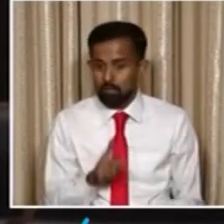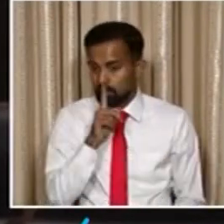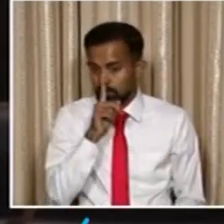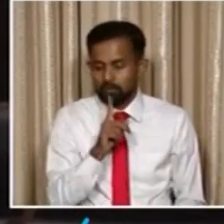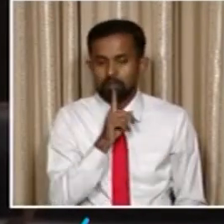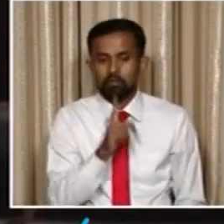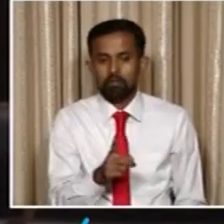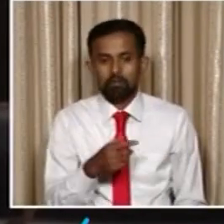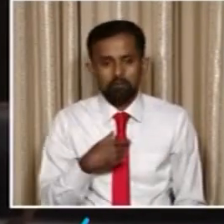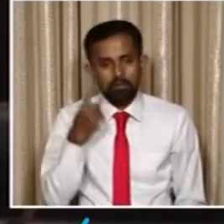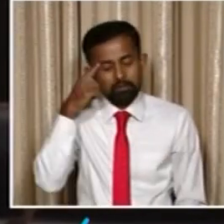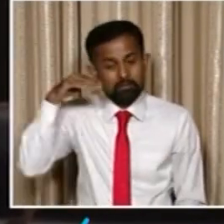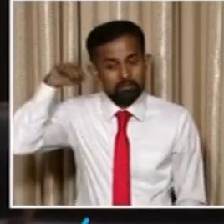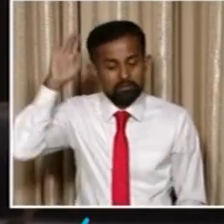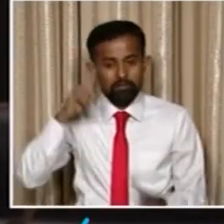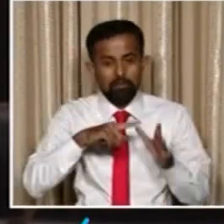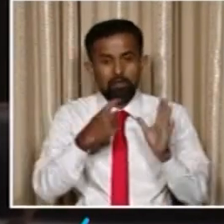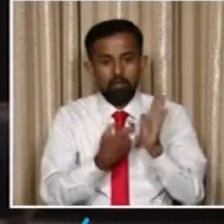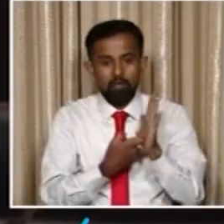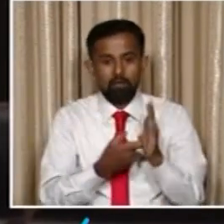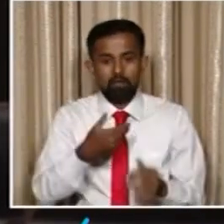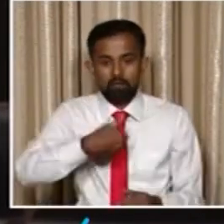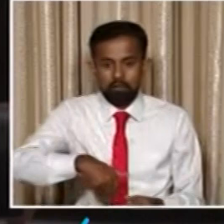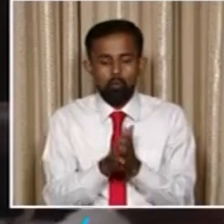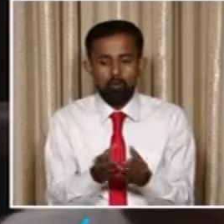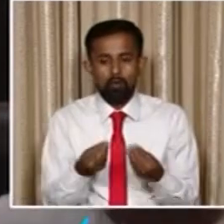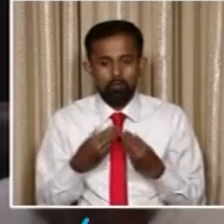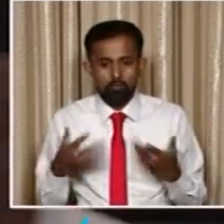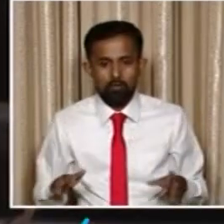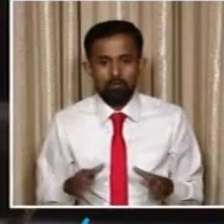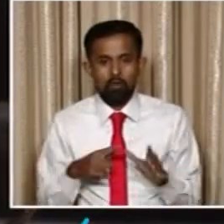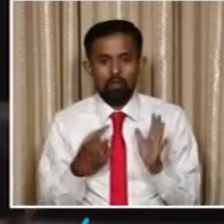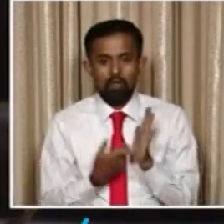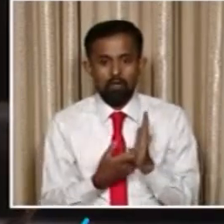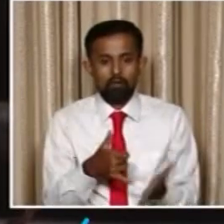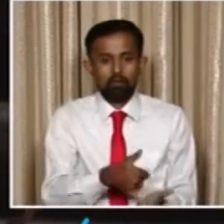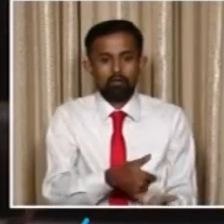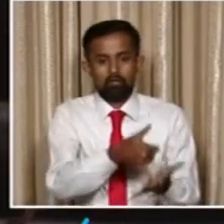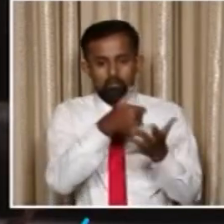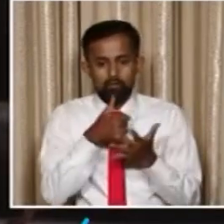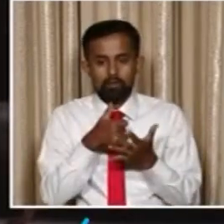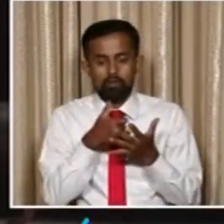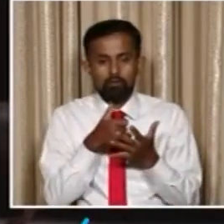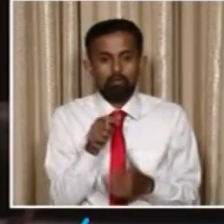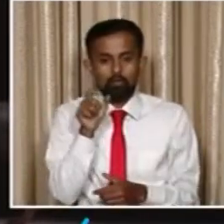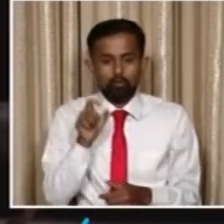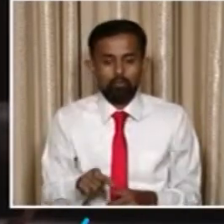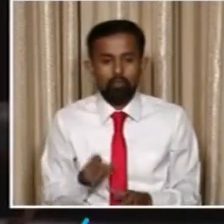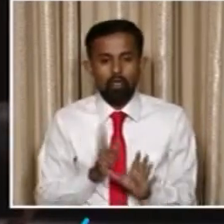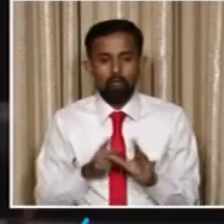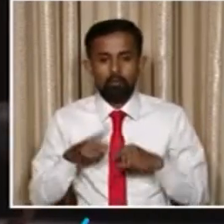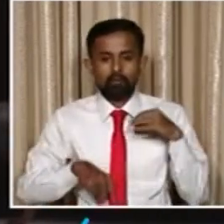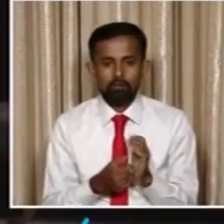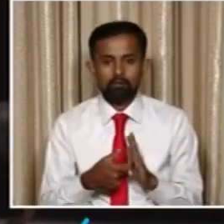කියන්නම්. අපි දන්න කාලේ ඉඳන් අර්ජුන රණතුංග තමයි ක්‍රිකට් ක්‍රීඩාවේ වැඩක් කරේ. හැබැයි අර්ජුන එහෙම කුසලාන ගෙනාවු මිනිස්සයා හැම